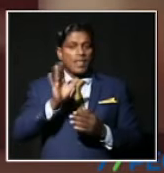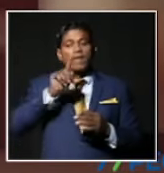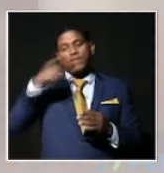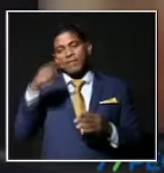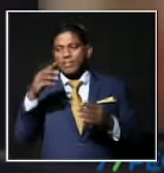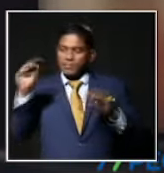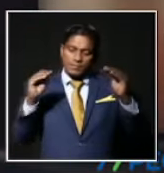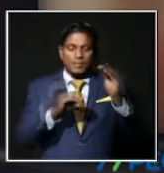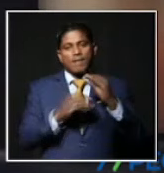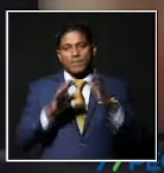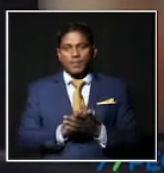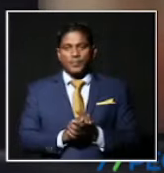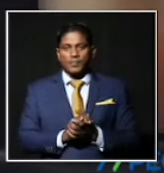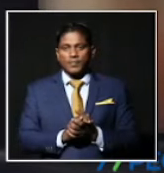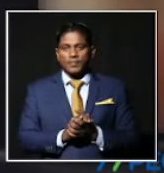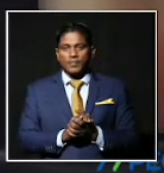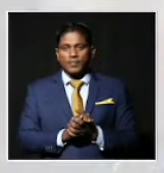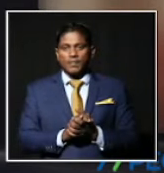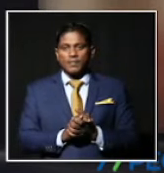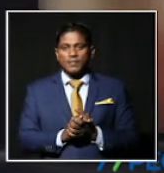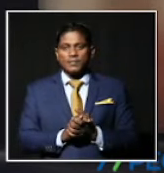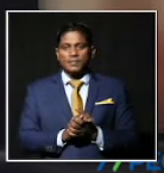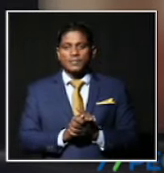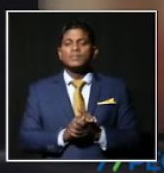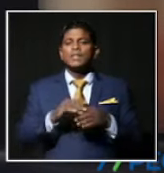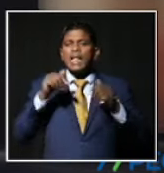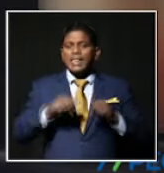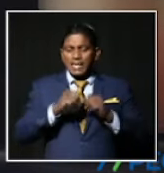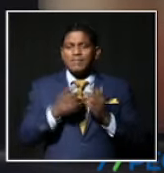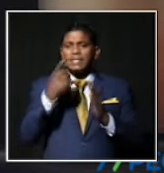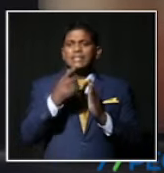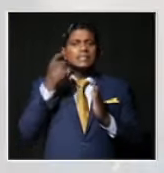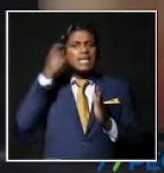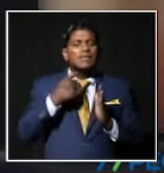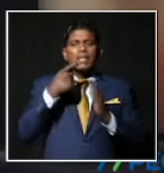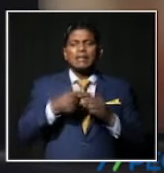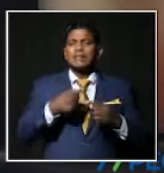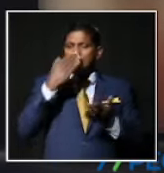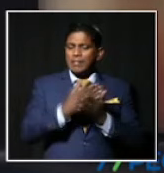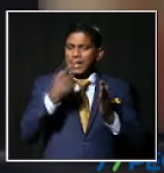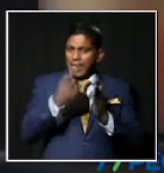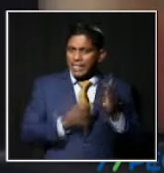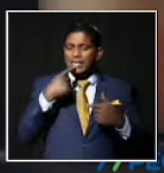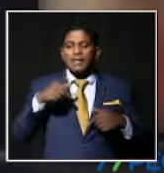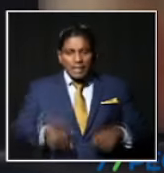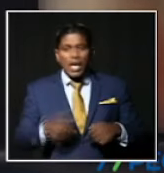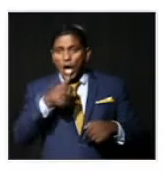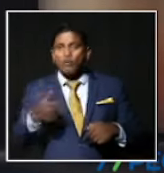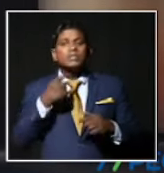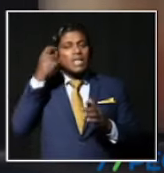ඇතුළත් වෙලා තියෙනවා. ඒකනේ ඉරඳ පයංගරවාද තඩ ගැටමුම් දැනට පවතින ත්‍රස්තවාදයේ වැළැක්වීමේ පනත සහ වර්තමාන ත්‍රස්තවාදයේ වැළැක්වීමේ